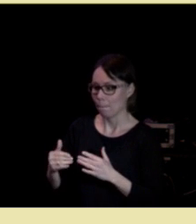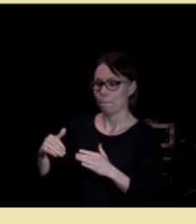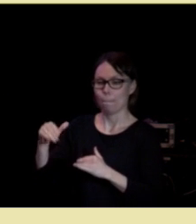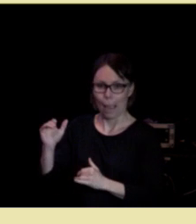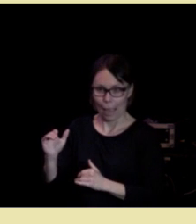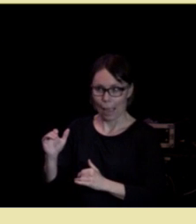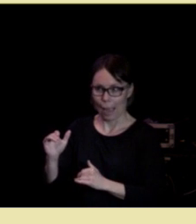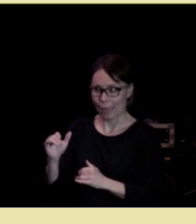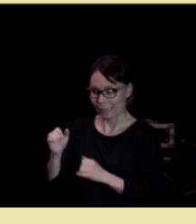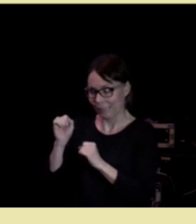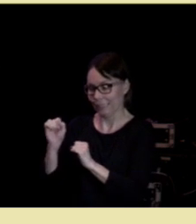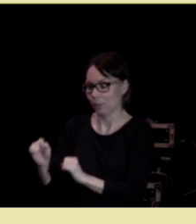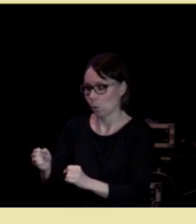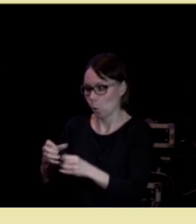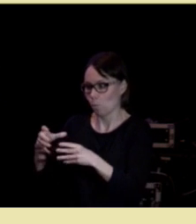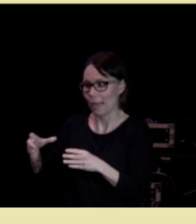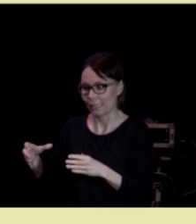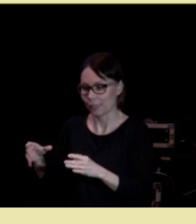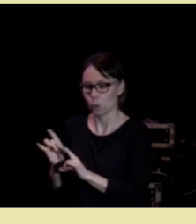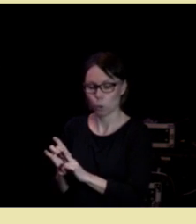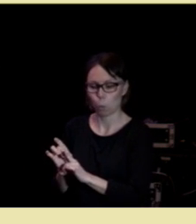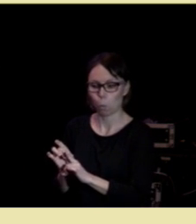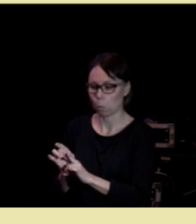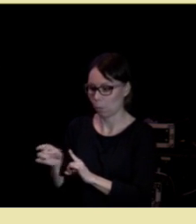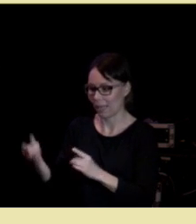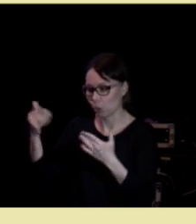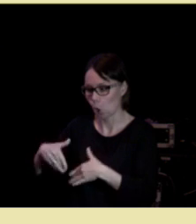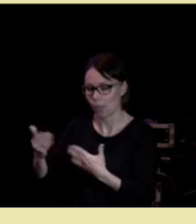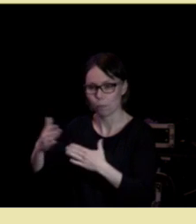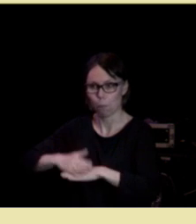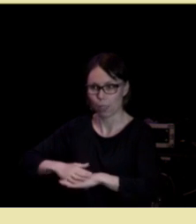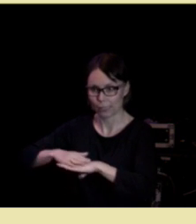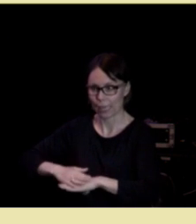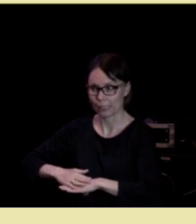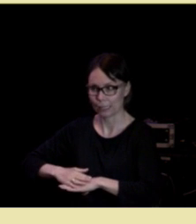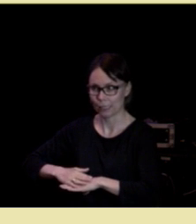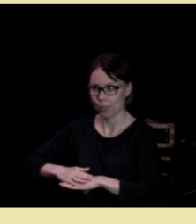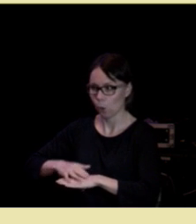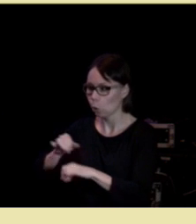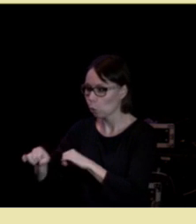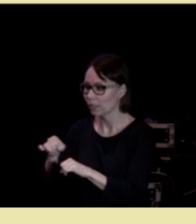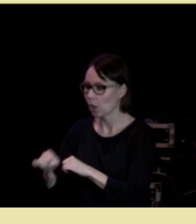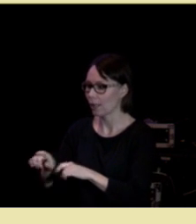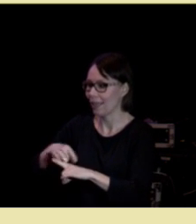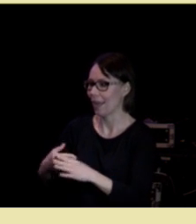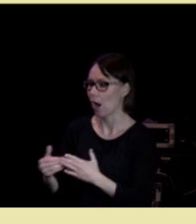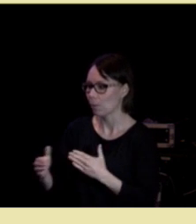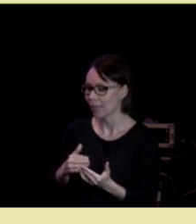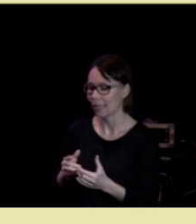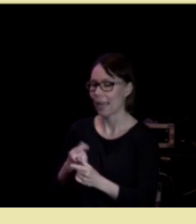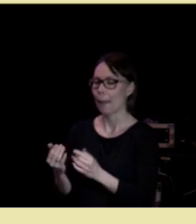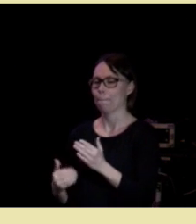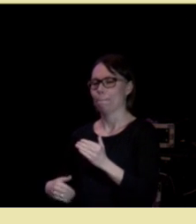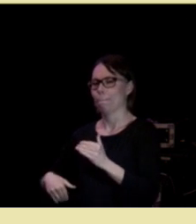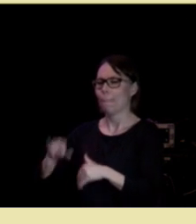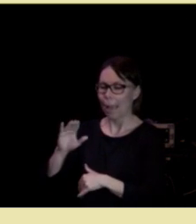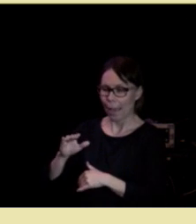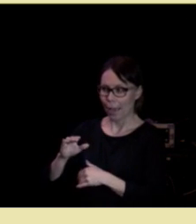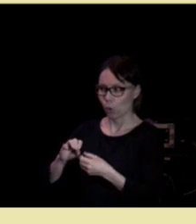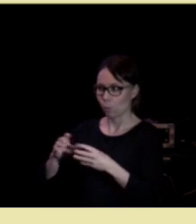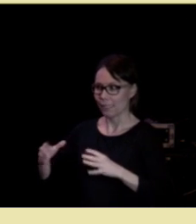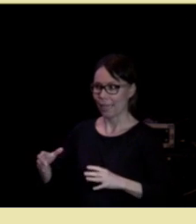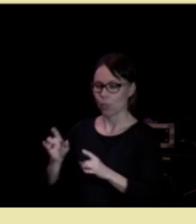mer intensivt og komplekst, slik som I døgnbasert kommunal rehabilitering, eller enda mer